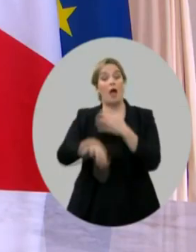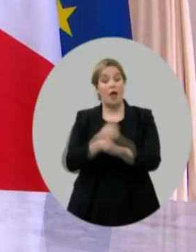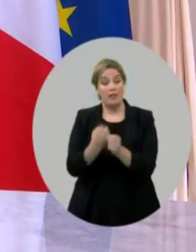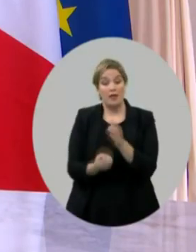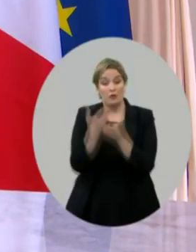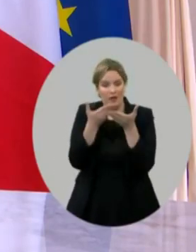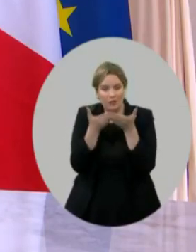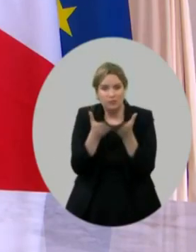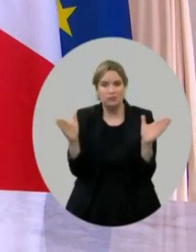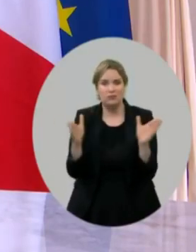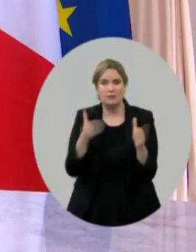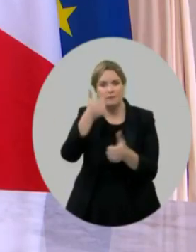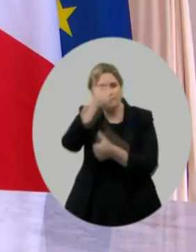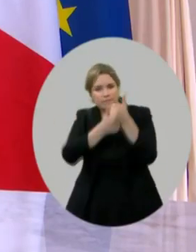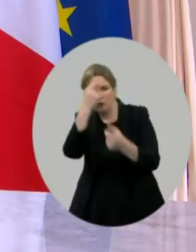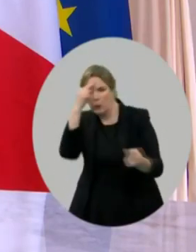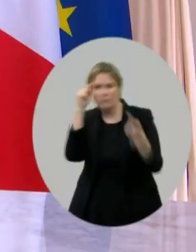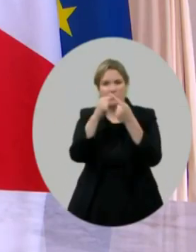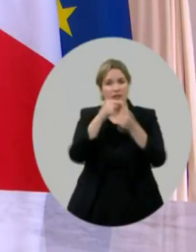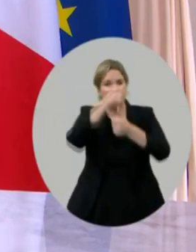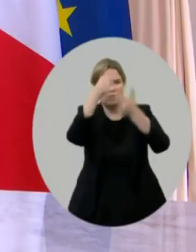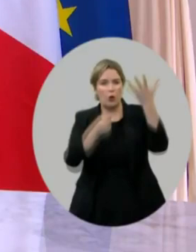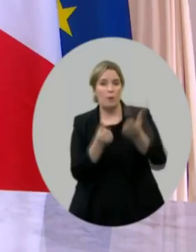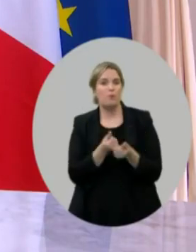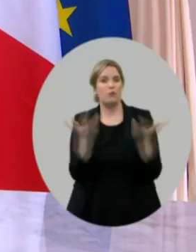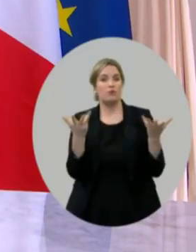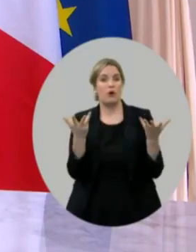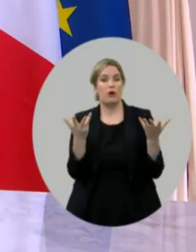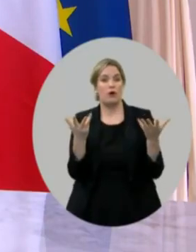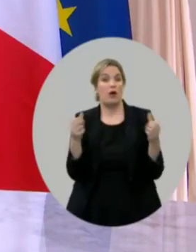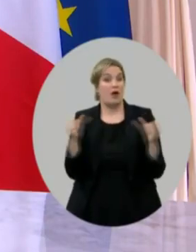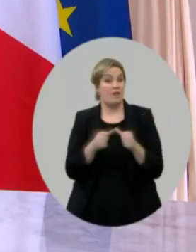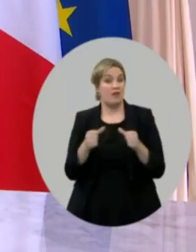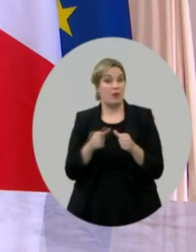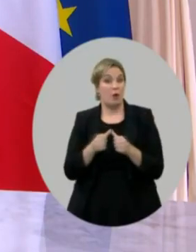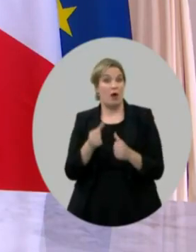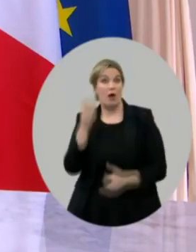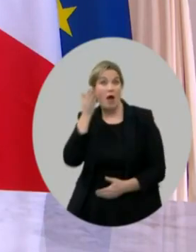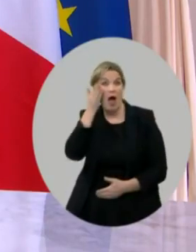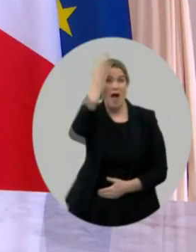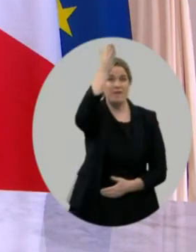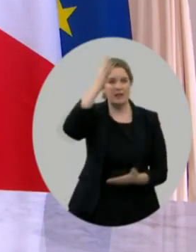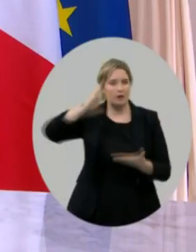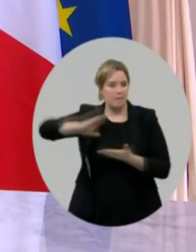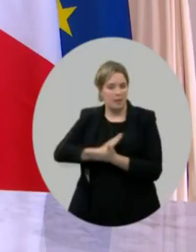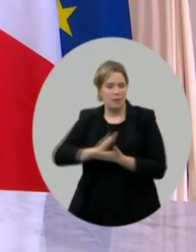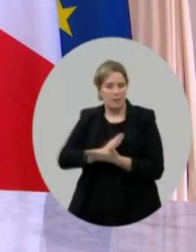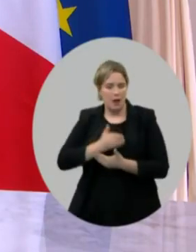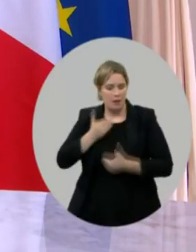est celle de nombreux défis, et nous construisons là une bonne part de notre avenir.